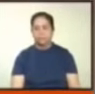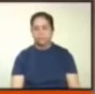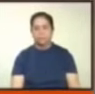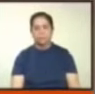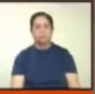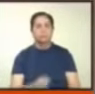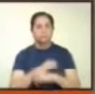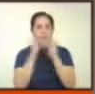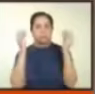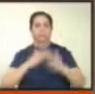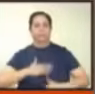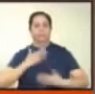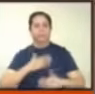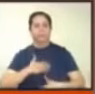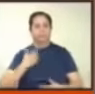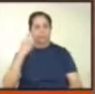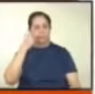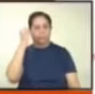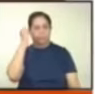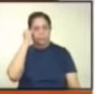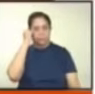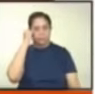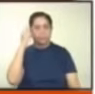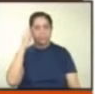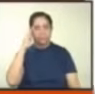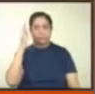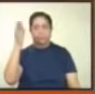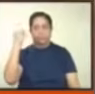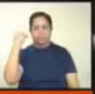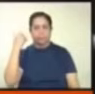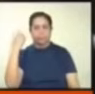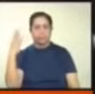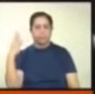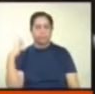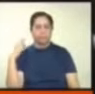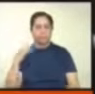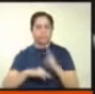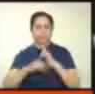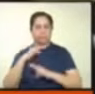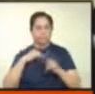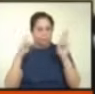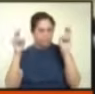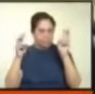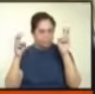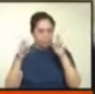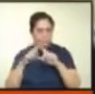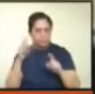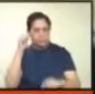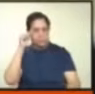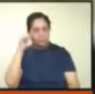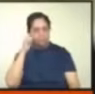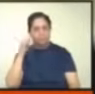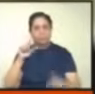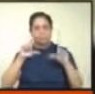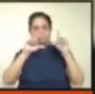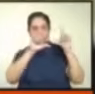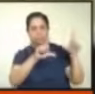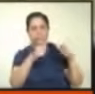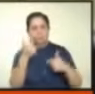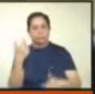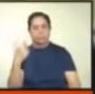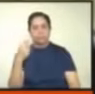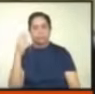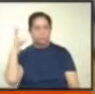Bakas ang saya sa mukha ni Sukarno Badal, ang dating kanang kamay ni Andal Unsay Ampatuan Jr. na naging star witness sa